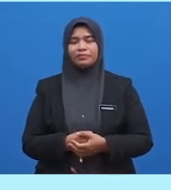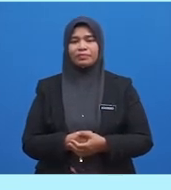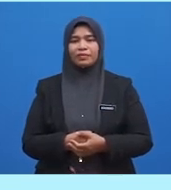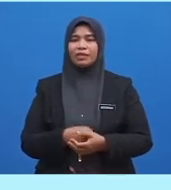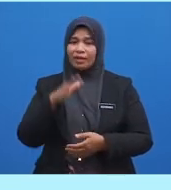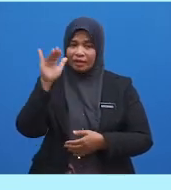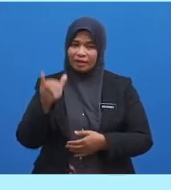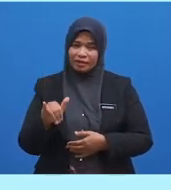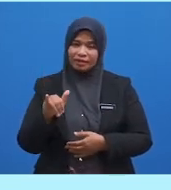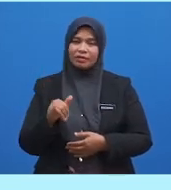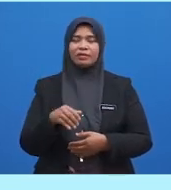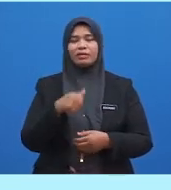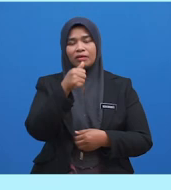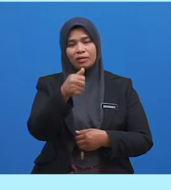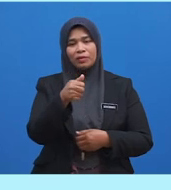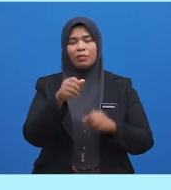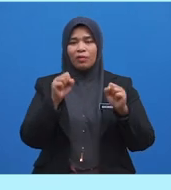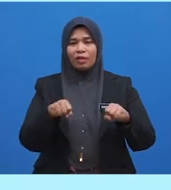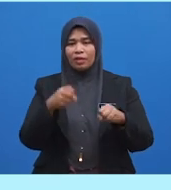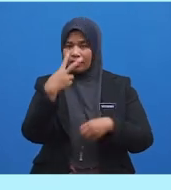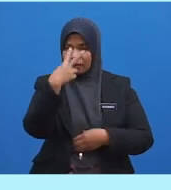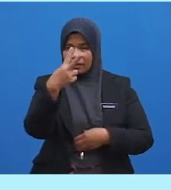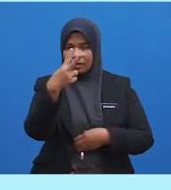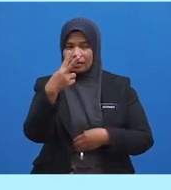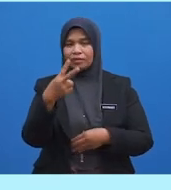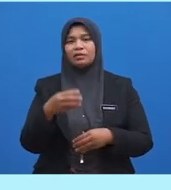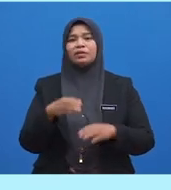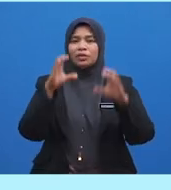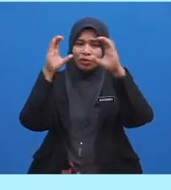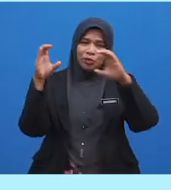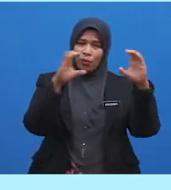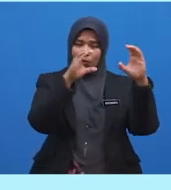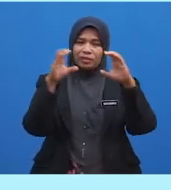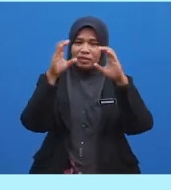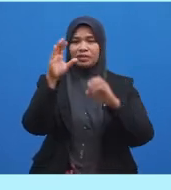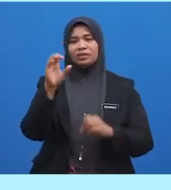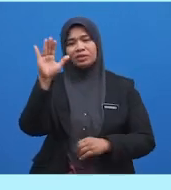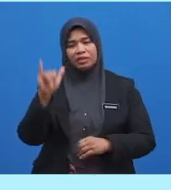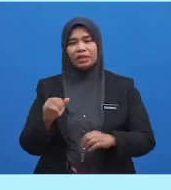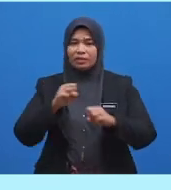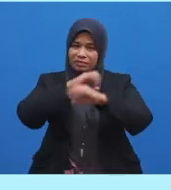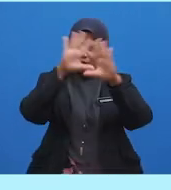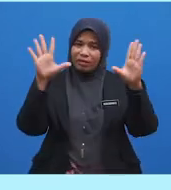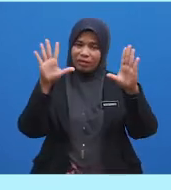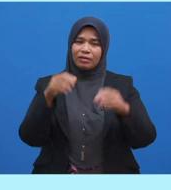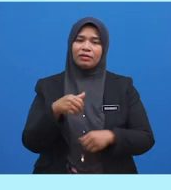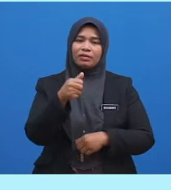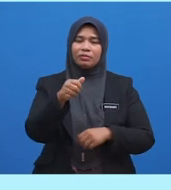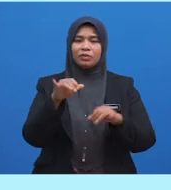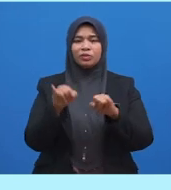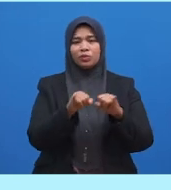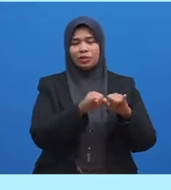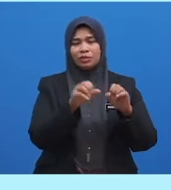dia kamu boleh melihat cuaca yang cerah kamu juga